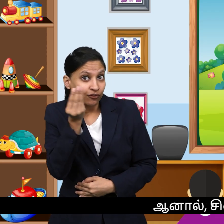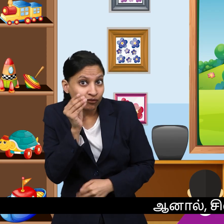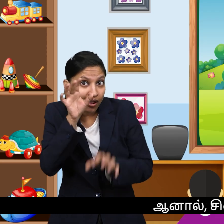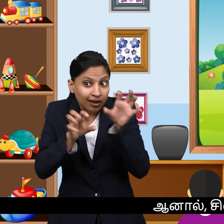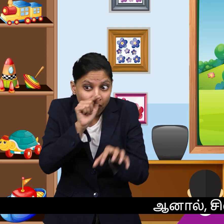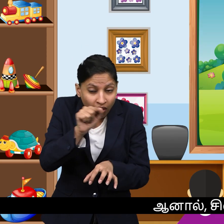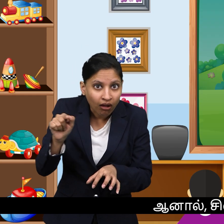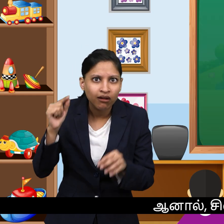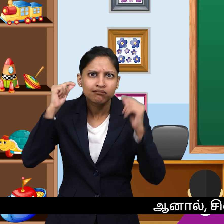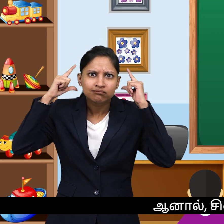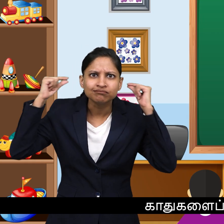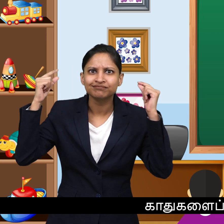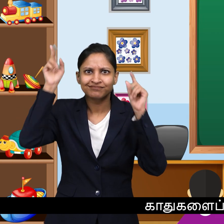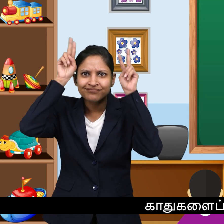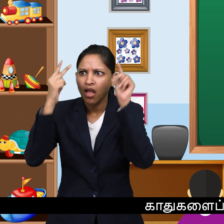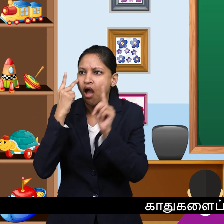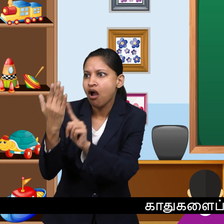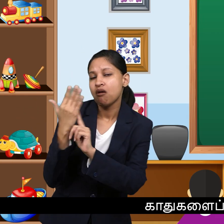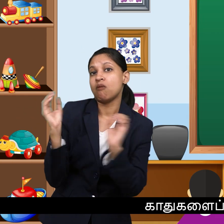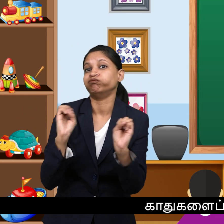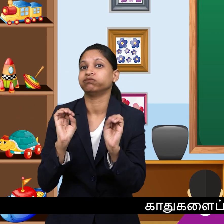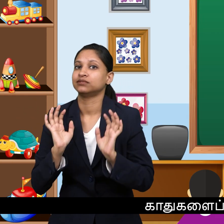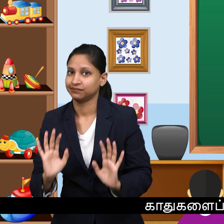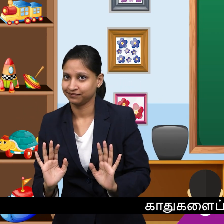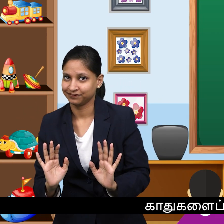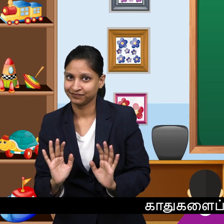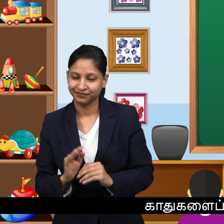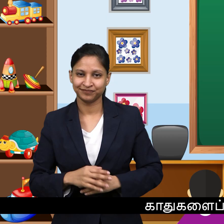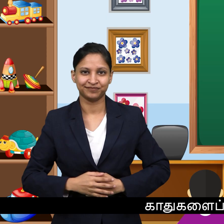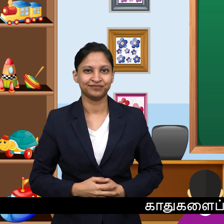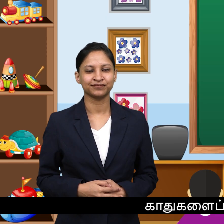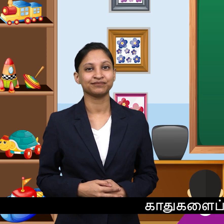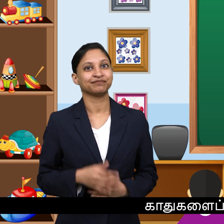ஆனால் சில விலங்குகளின் காதுகளை பார்க்க முடியாது.